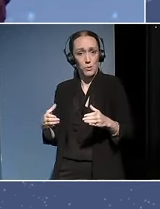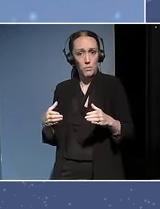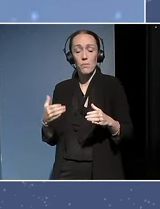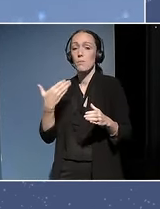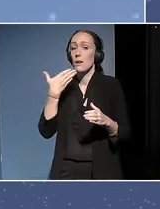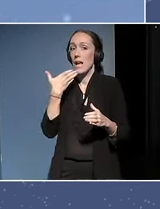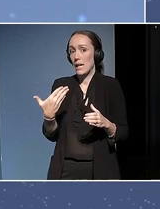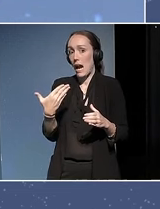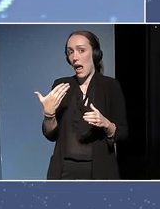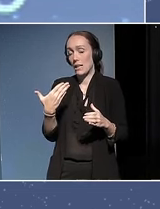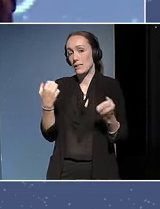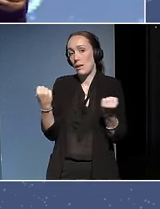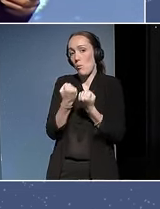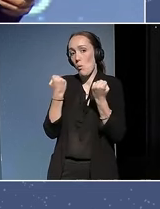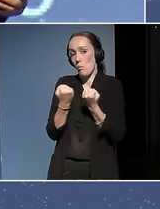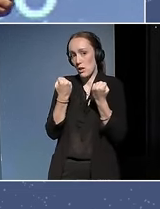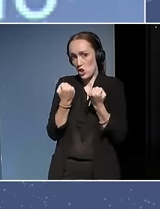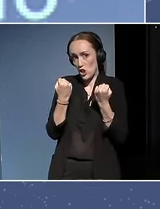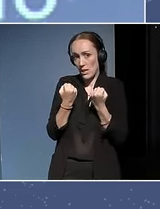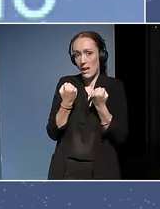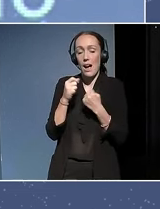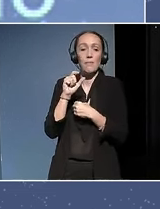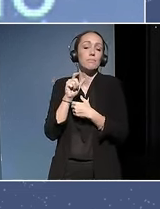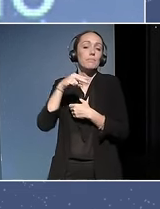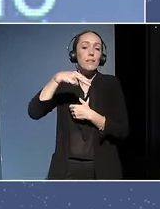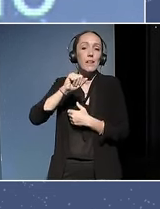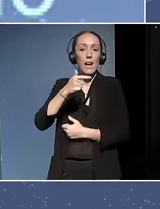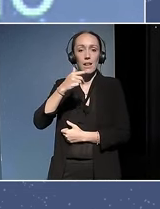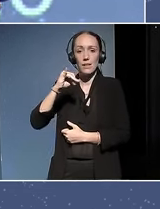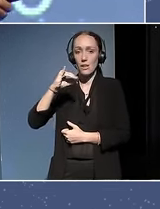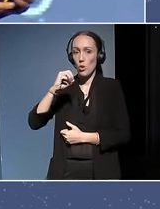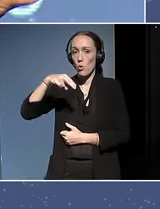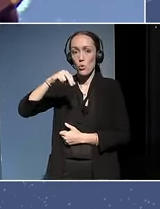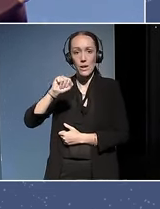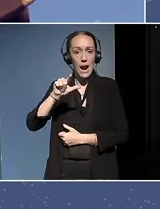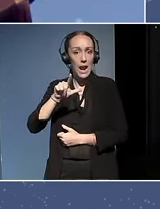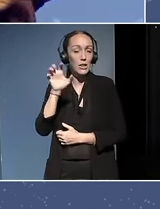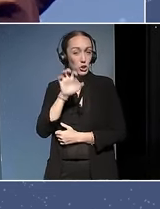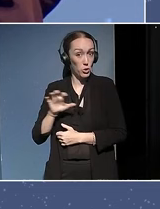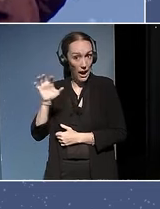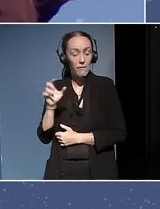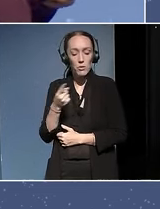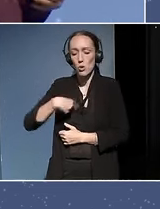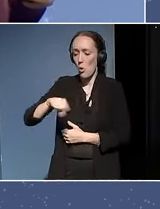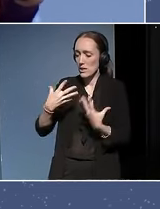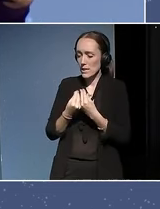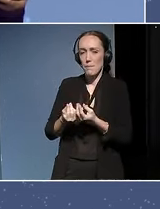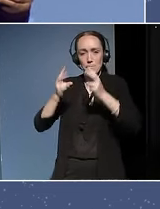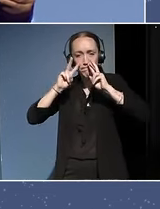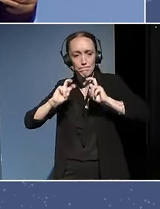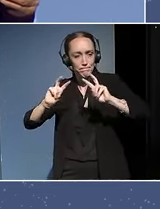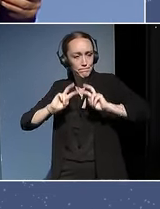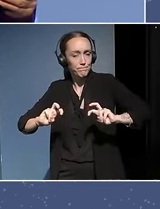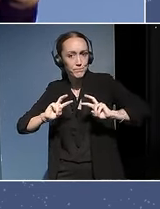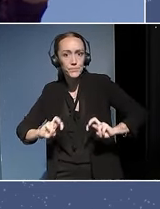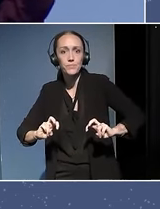sponsorizzazione di National Geographic cominciano ad indagare e in particolare Ibrahim va in